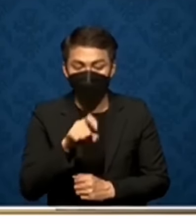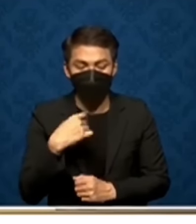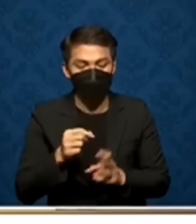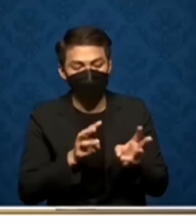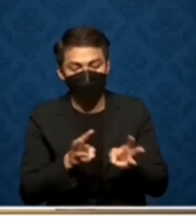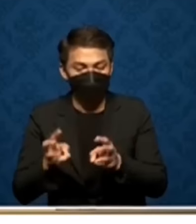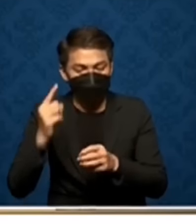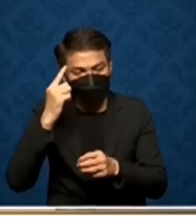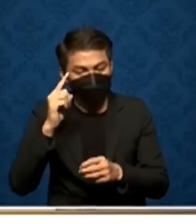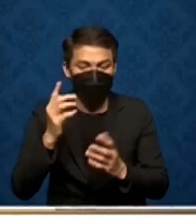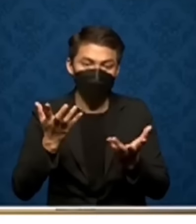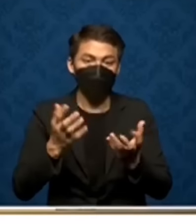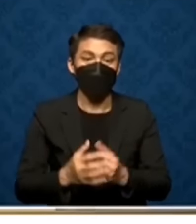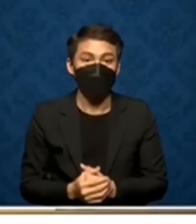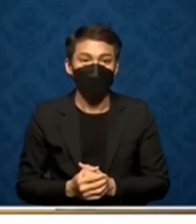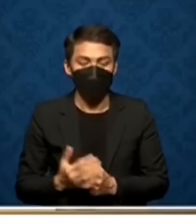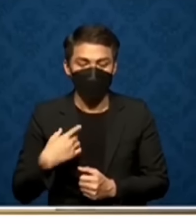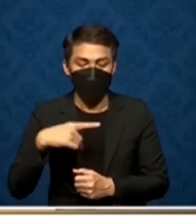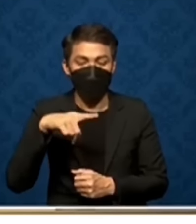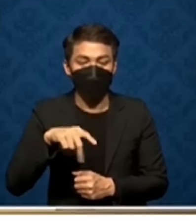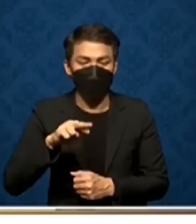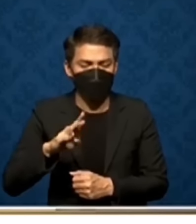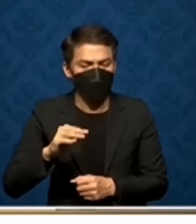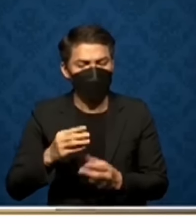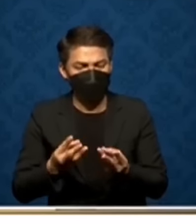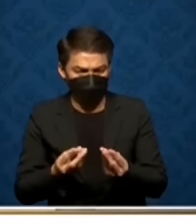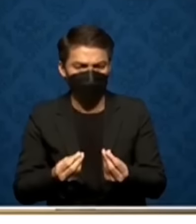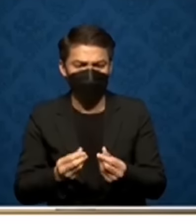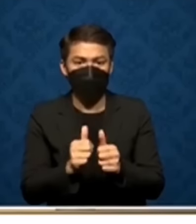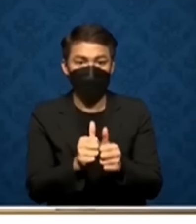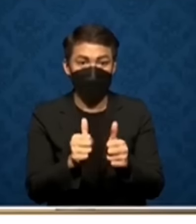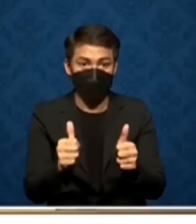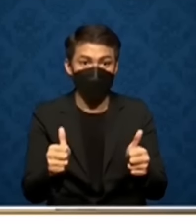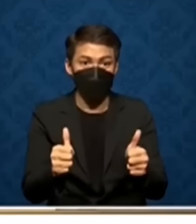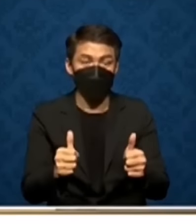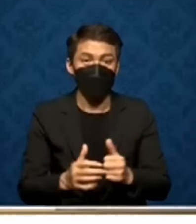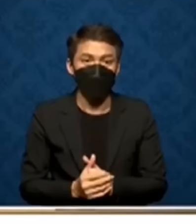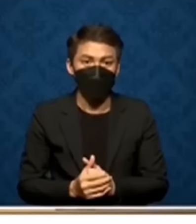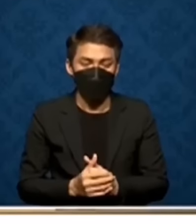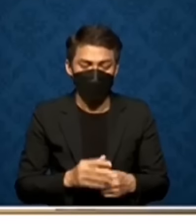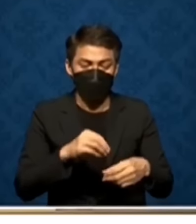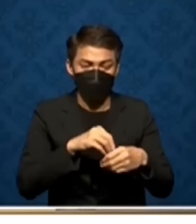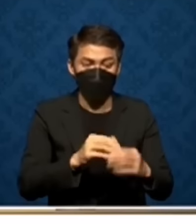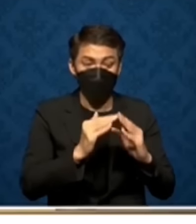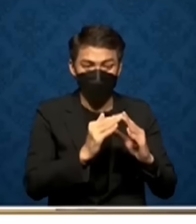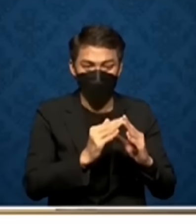งเราเคยมีพ.ร.บ.ที่ดินที่สวยงามก็คือการที่อยู่อาศัย5